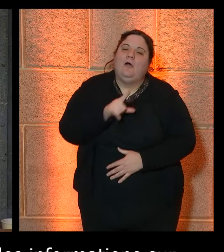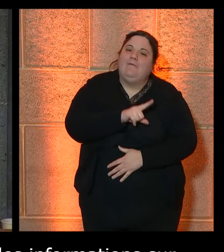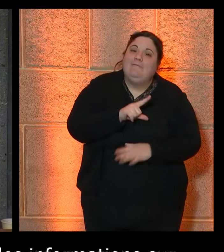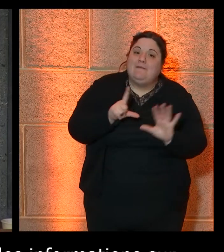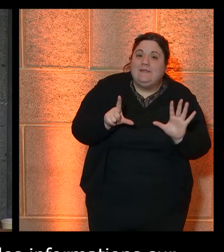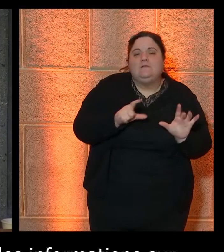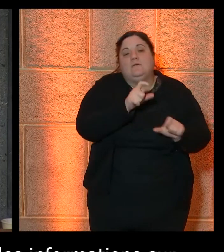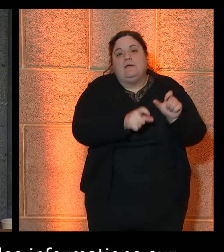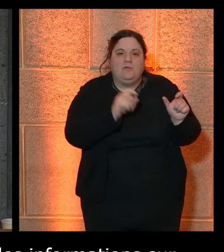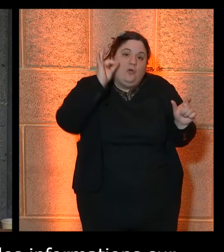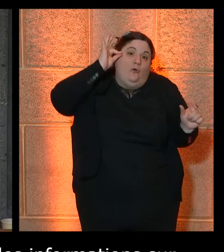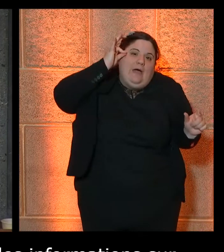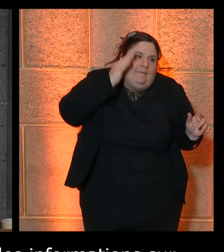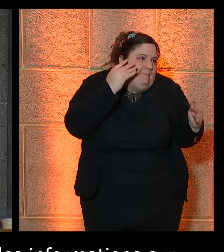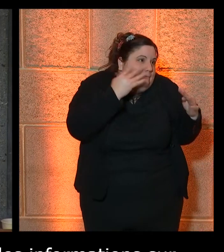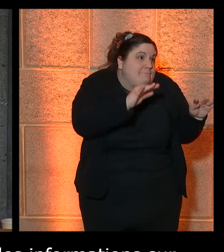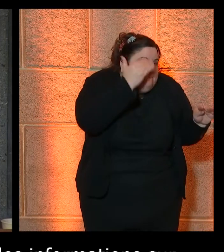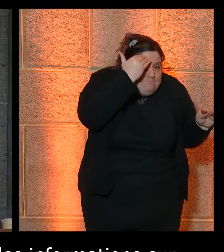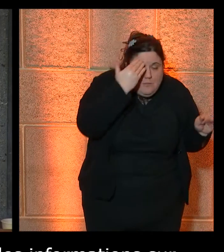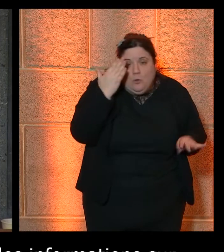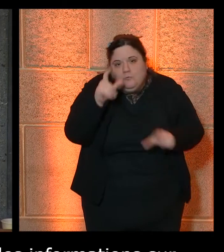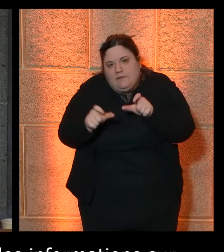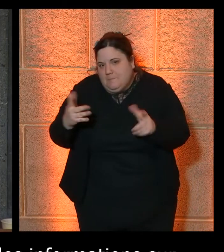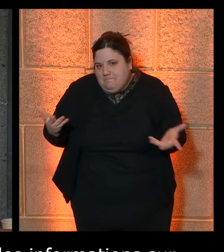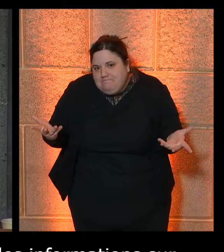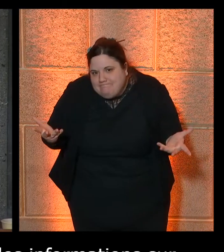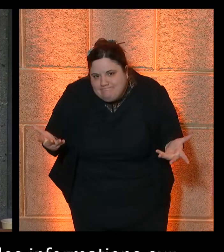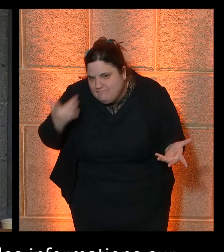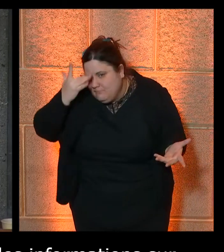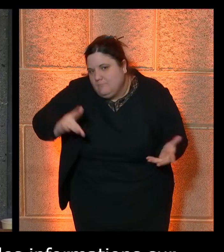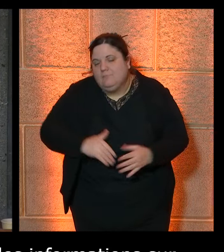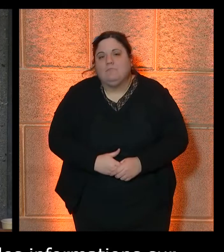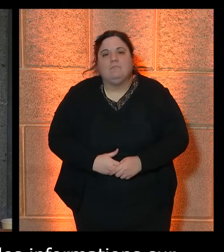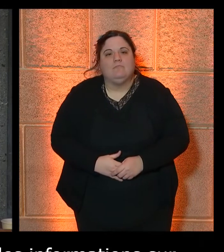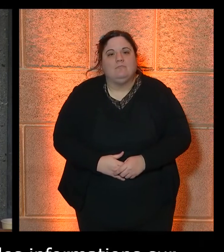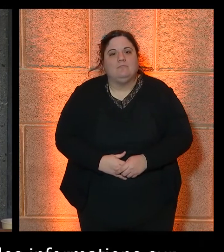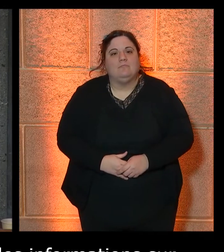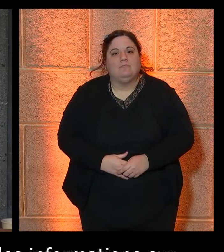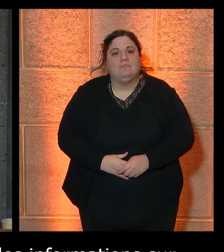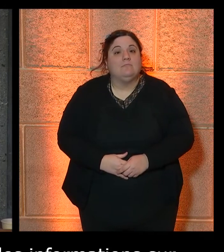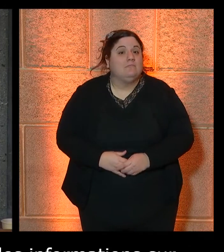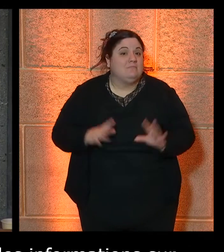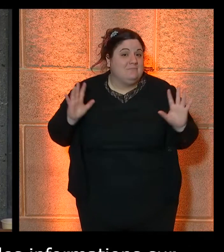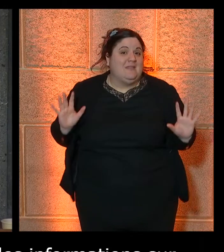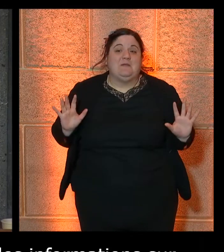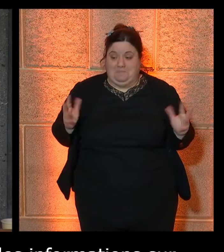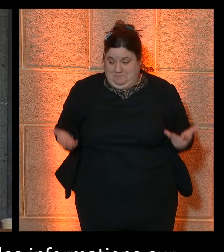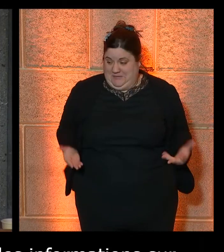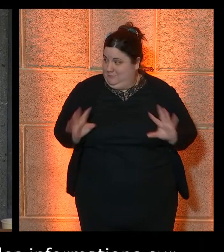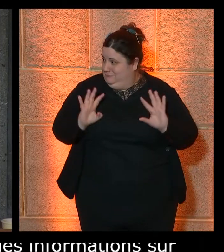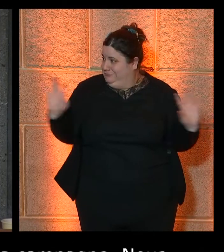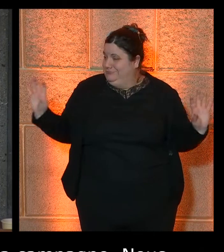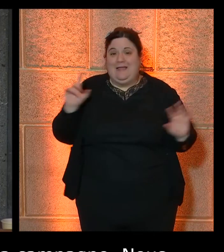connus que d'autres. Il n'y aura peut-être pas les 27 à la ligne d'arrivée lorsque le